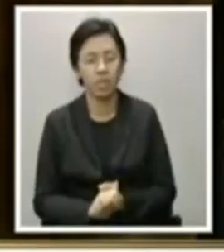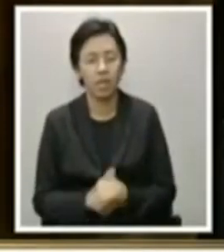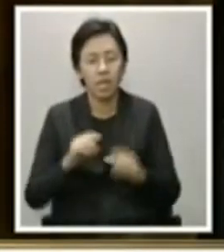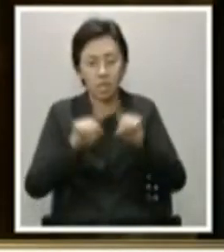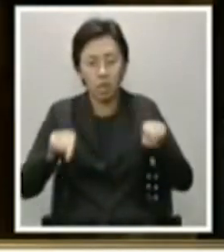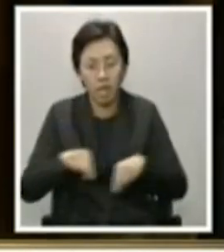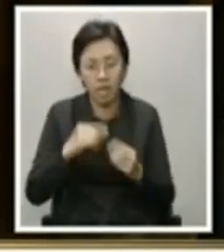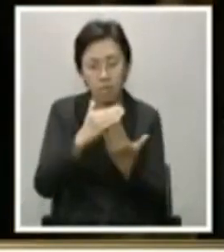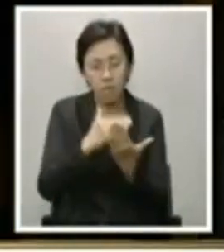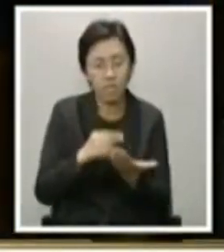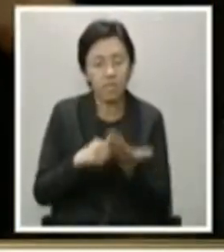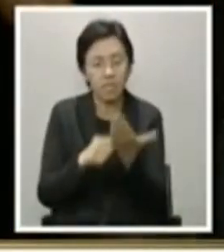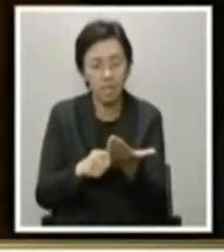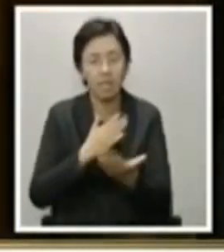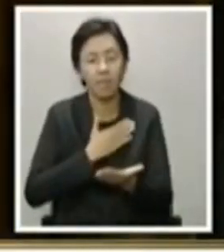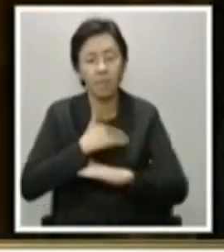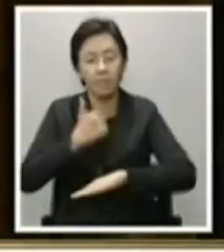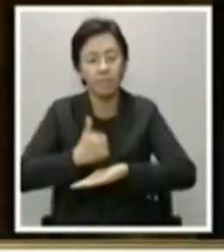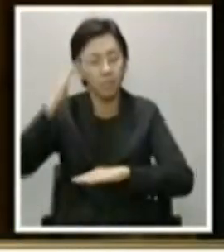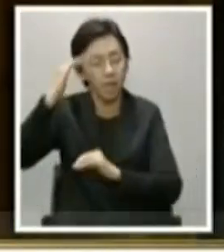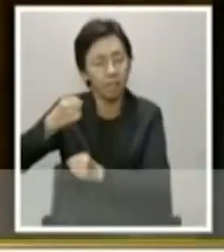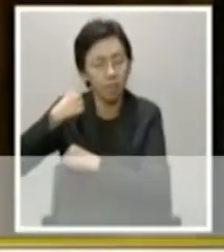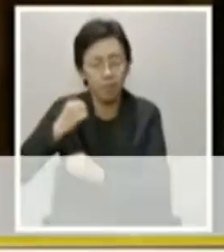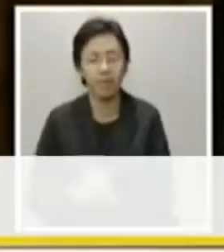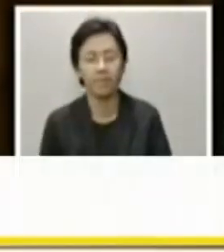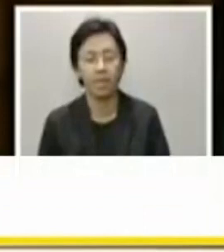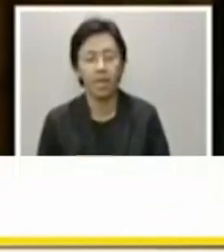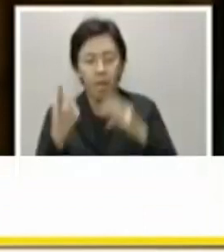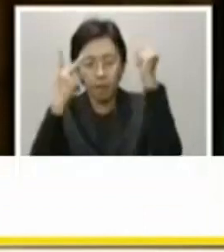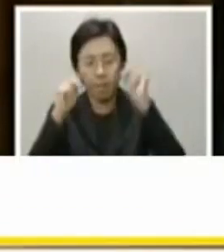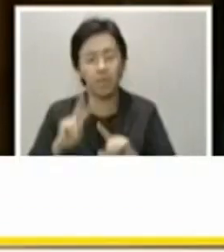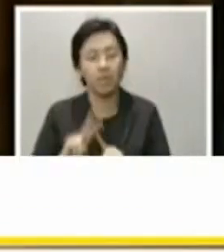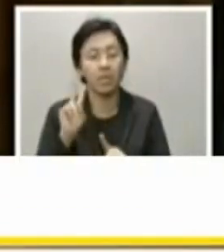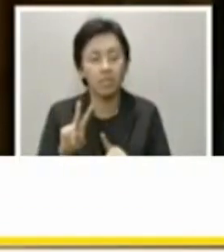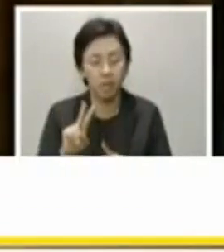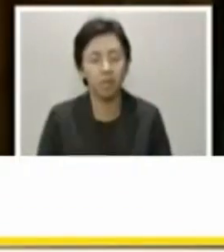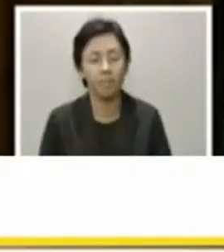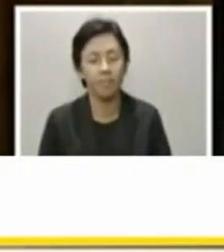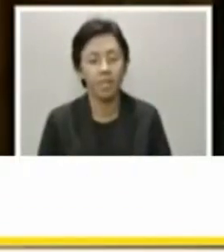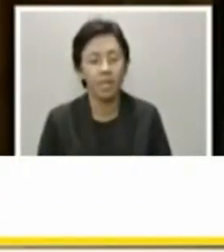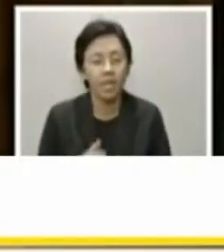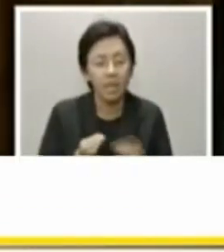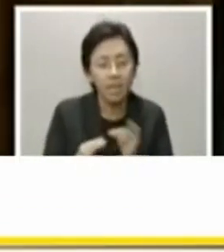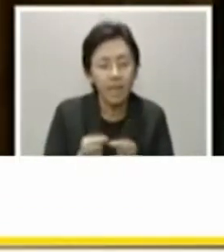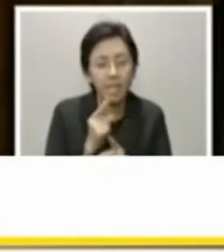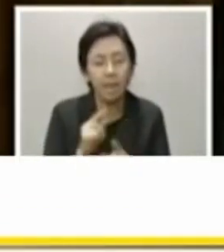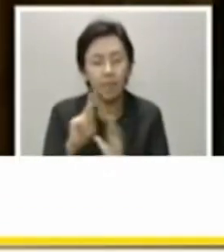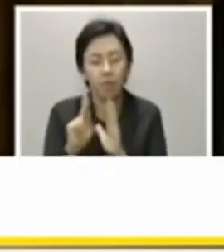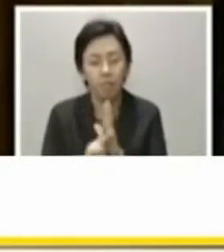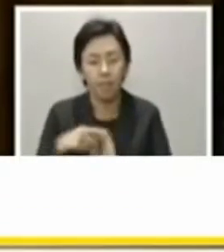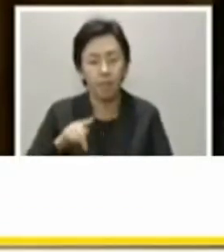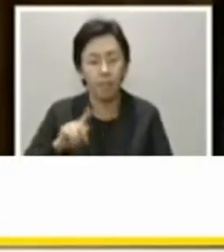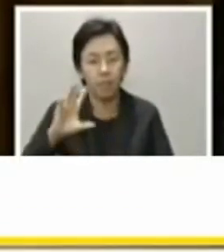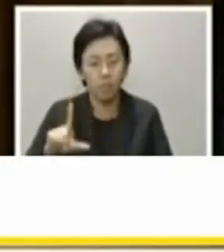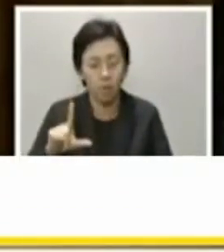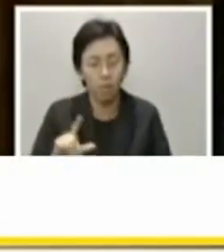ารณ์ว่าทำไมสมัยคุณพ่อของนายกเนี่ยขายต่ำกว่าราคาตลาดได้ยังไงแกก็ชี้แจงกันไปอย่างที่ได้ฟังกันเมื่อสักครู่ บรรยากาศตอนนี้